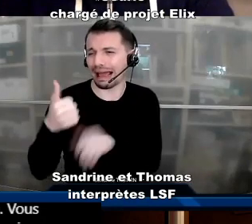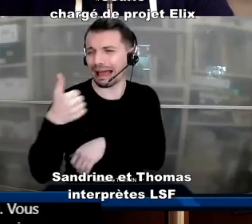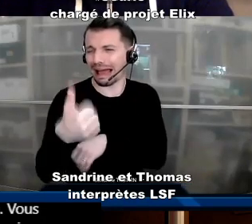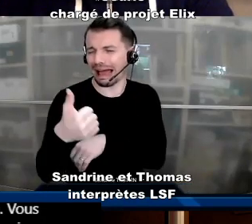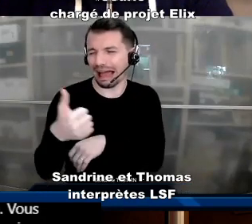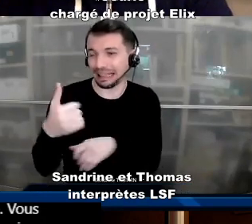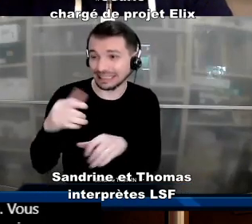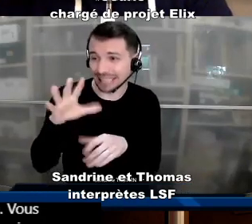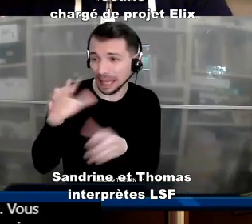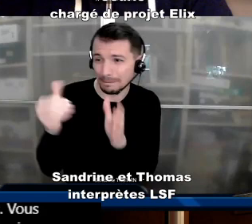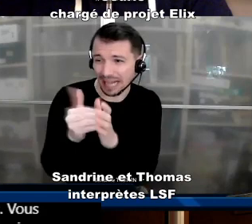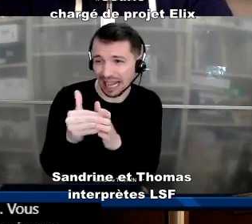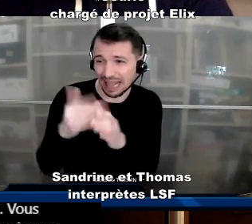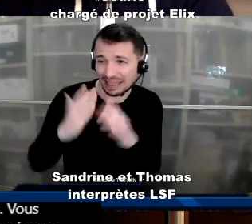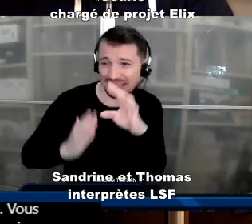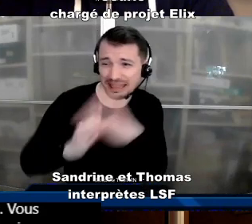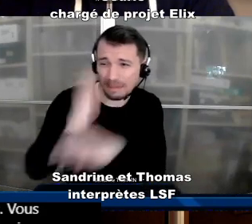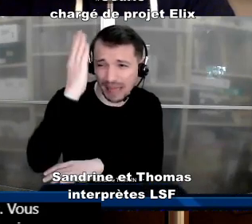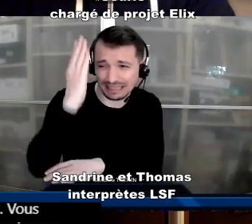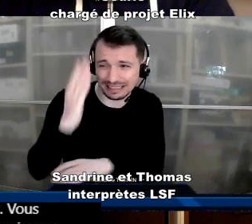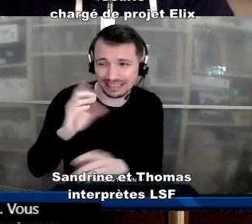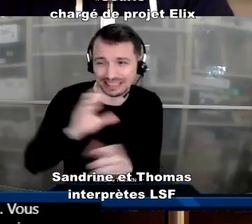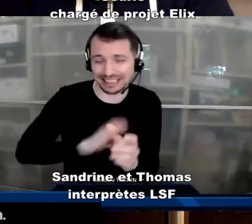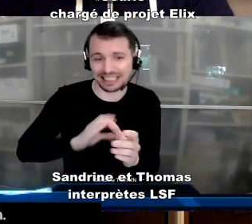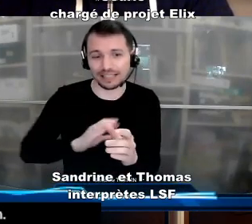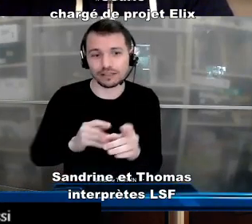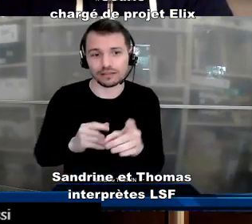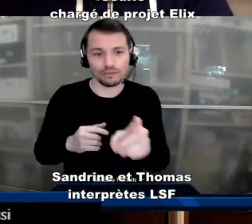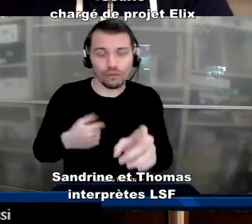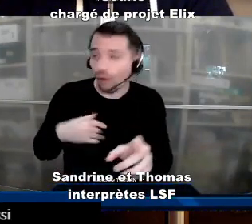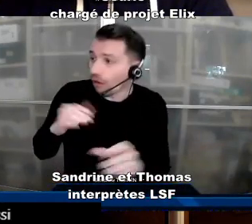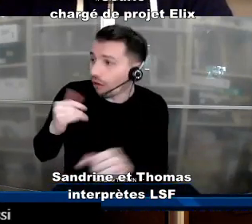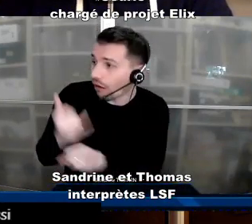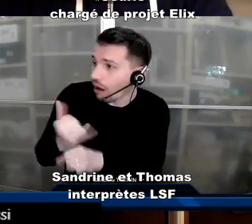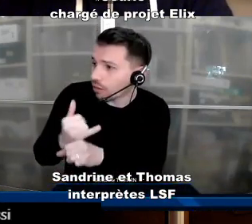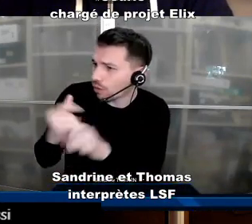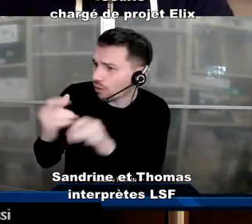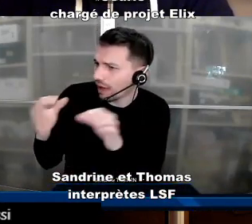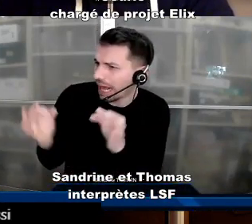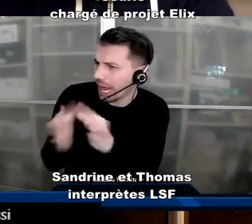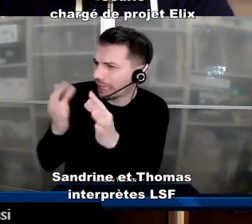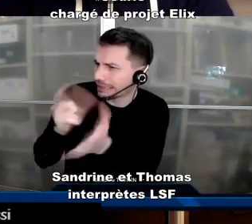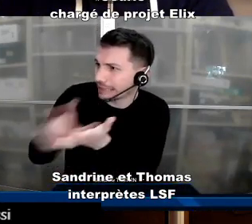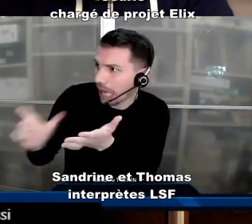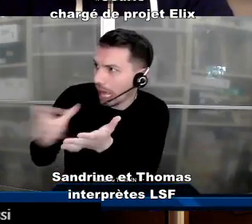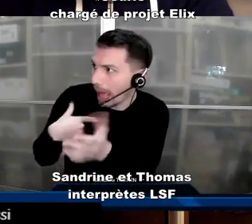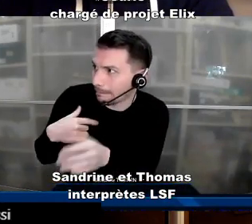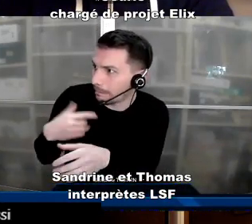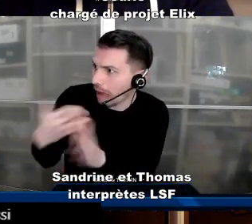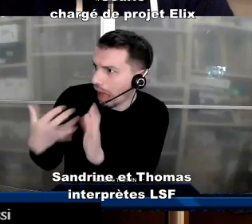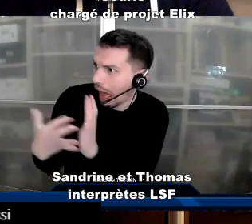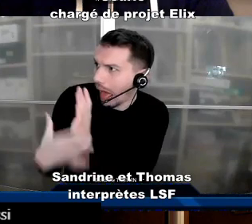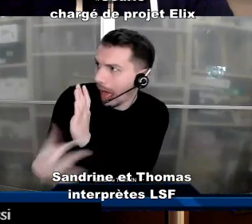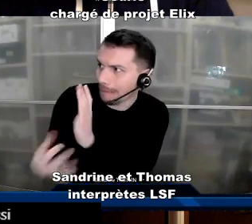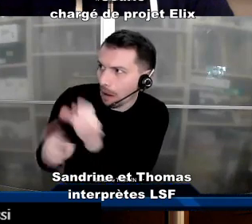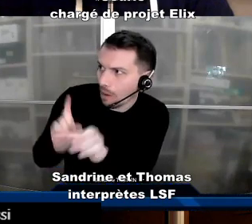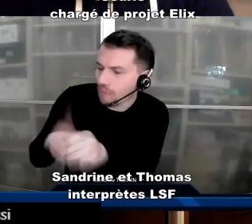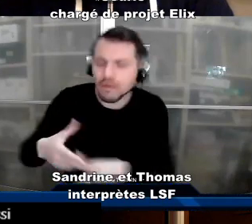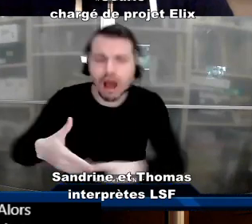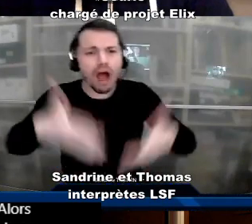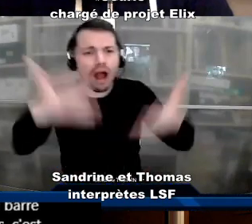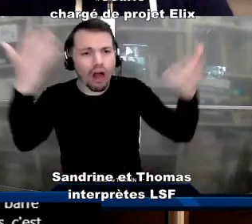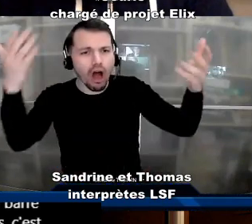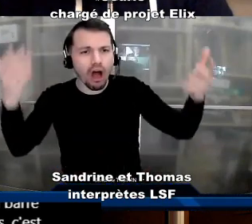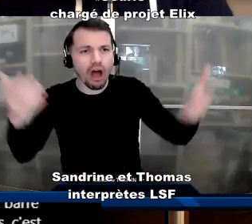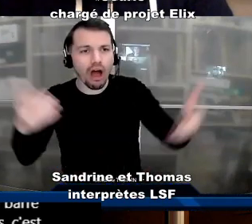ça. Instagram, j'y suis aussi, mais je crois que je suis même pas abonné à Elix sur Instagram, c'est scandaleux. Alors Laurent, tu nous l'aurais dit avant, on serait